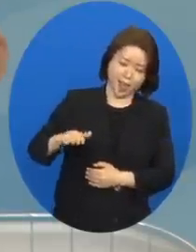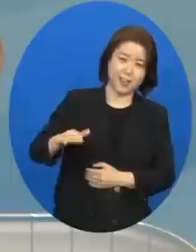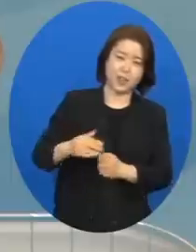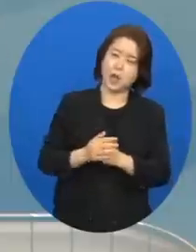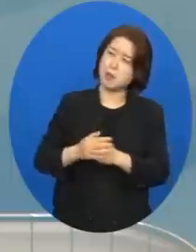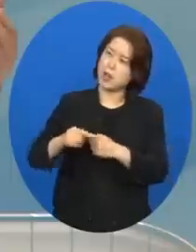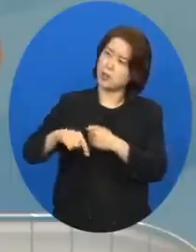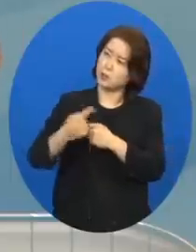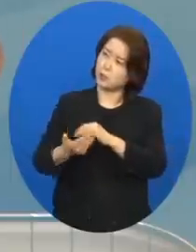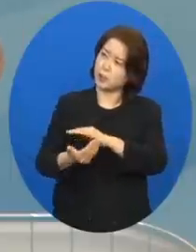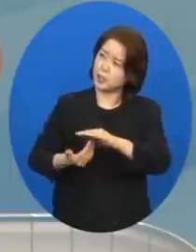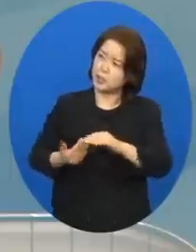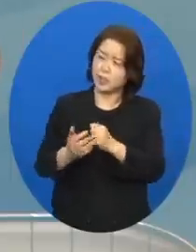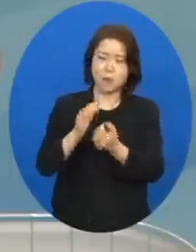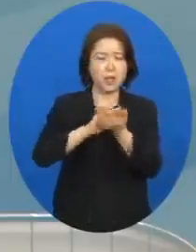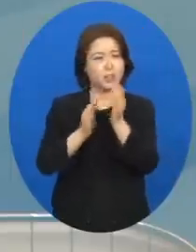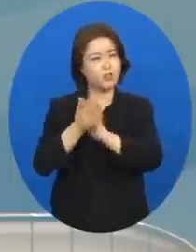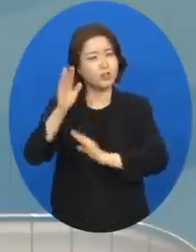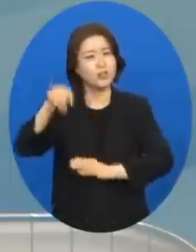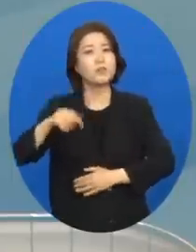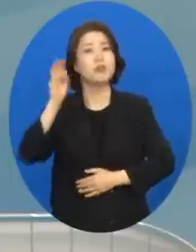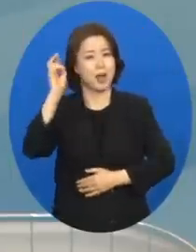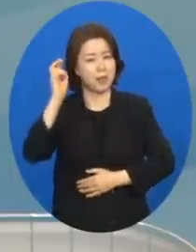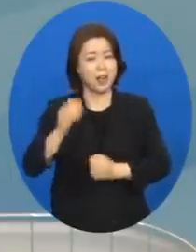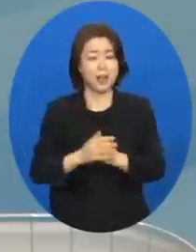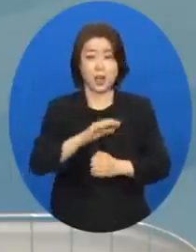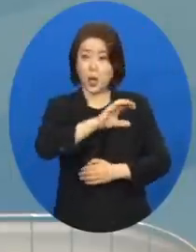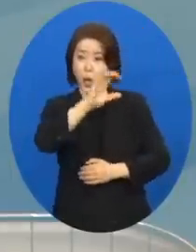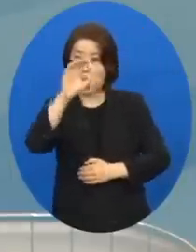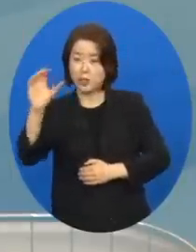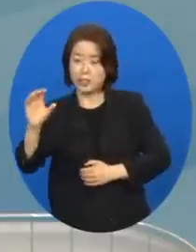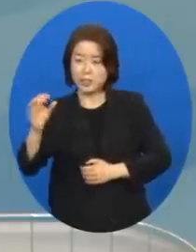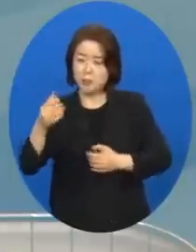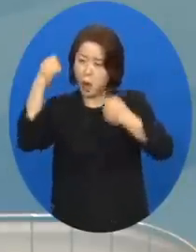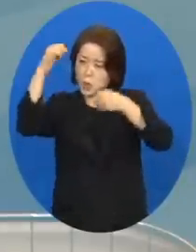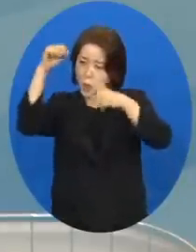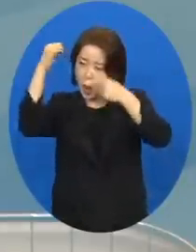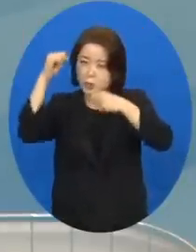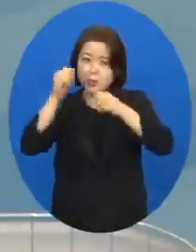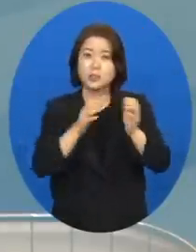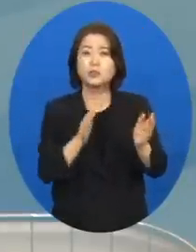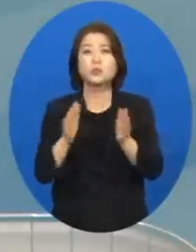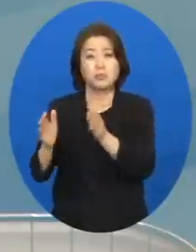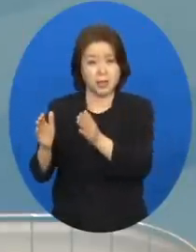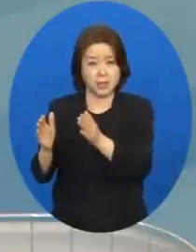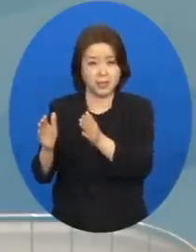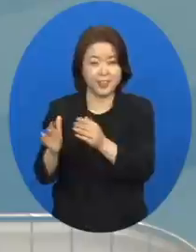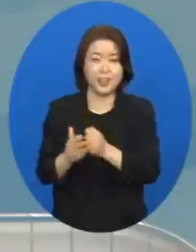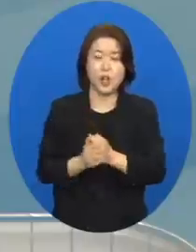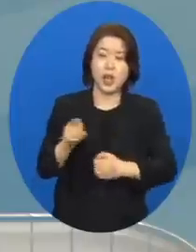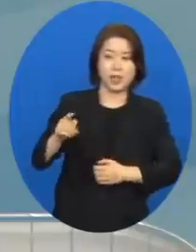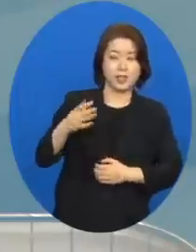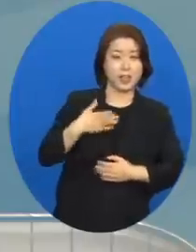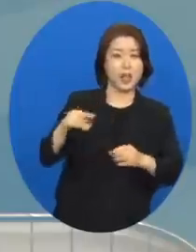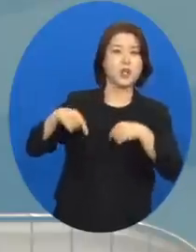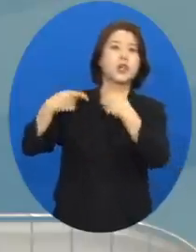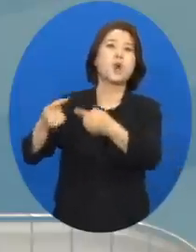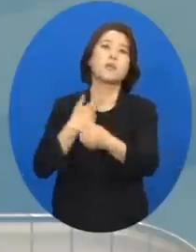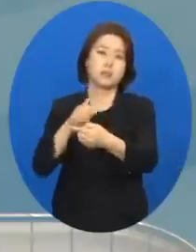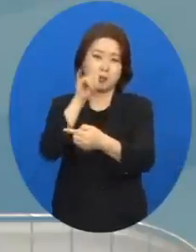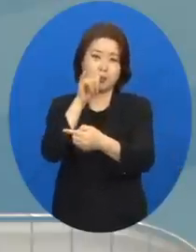초등학교 들어가기 전 유치부 시절에 크리스마스 성극이 있었는데 그때 제가 출연을